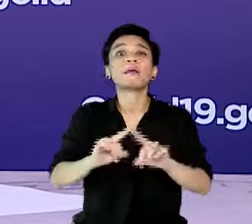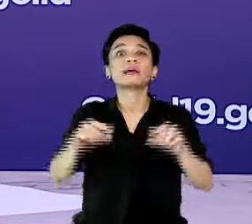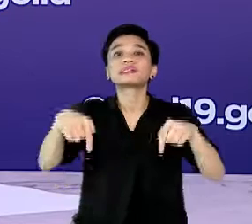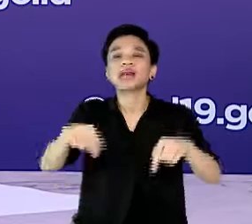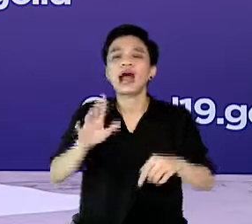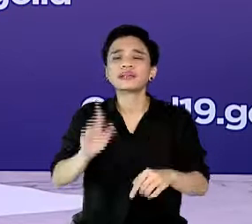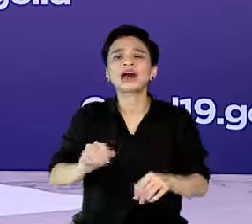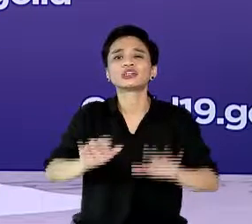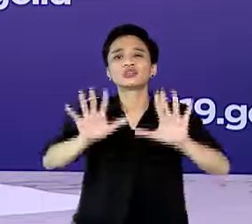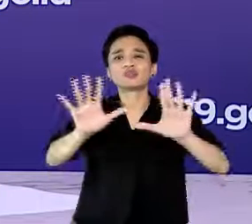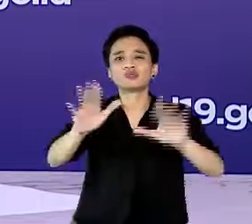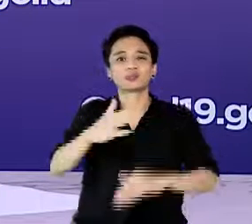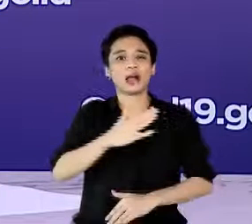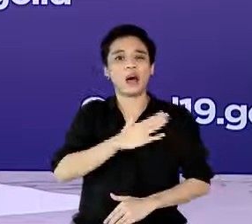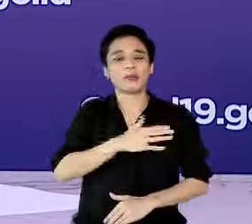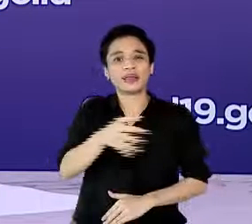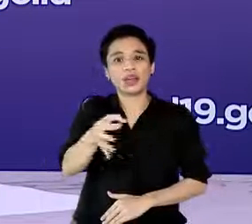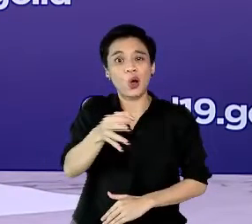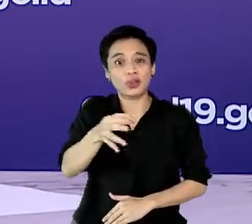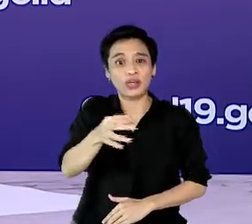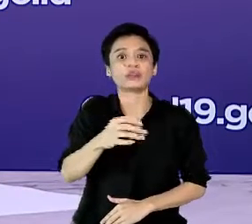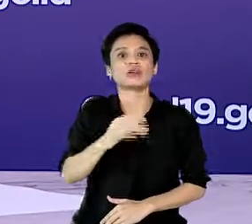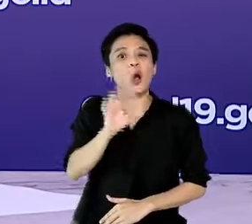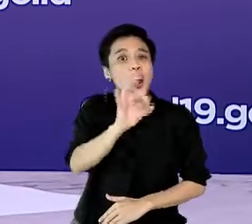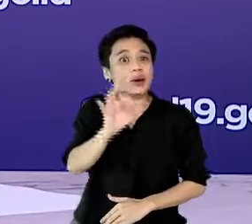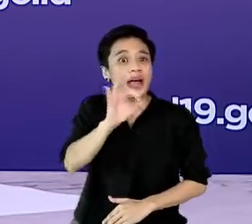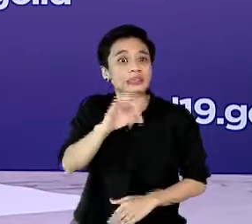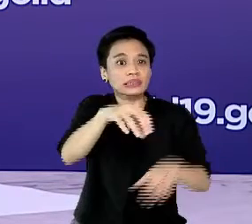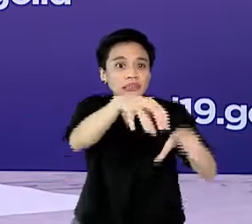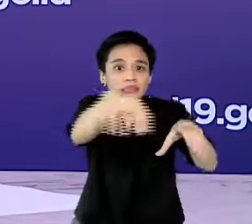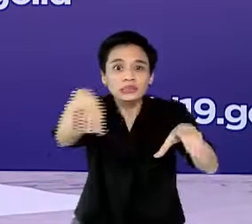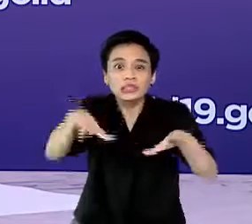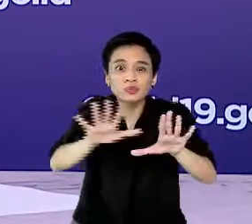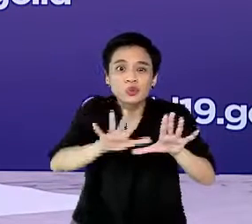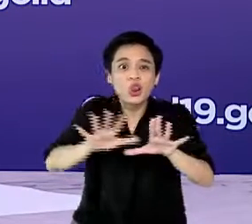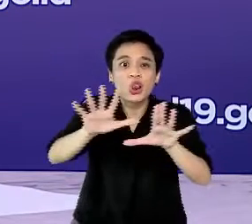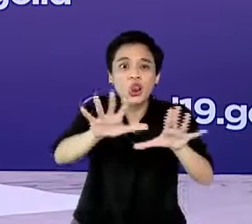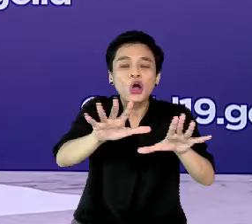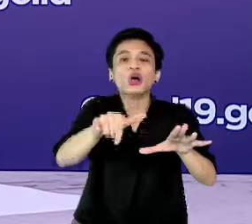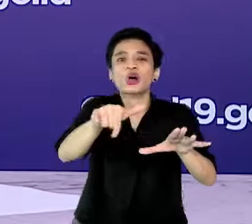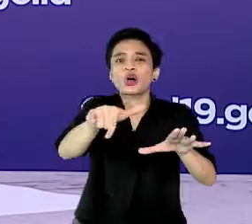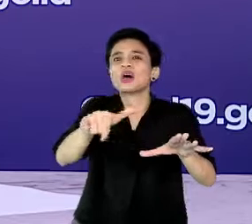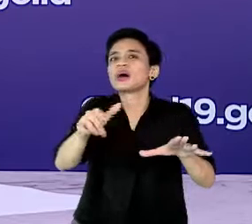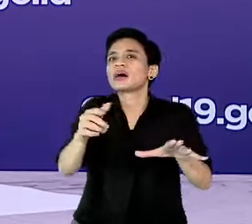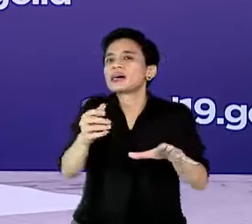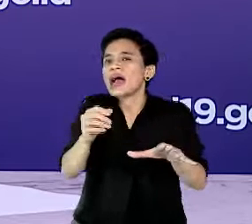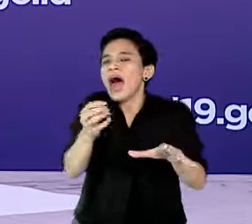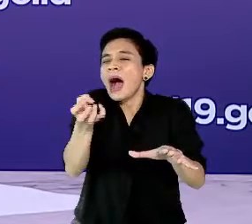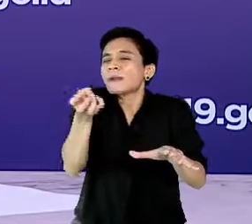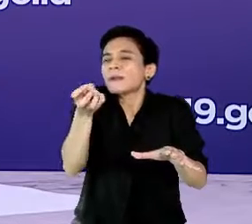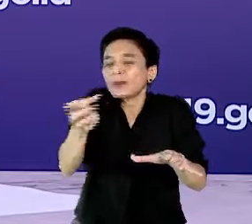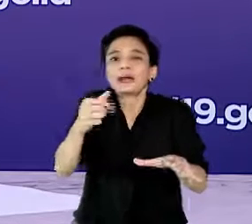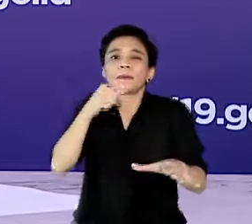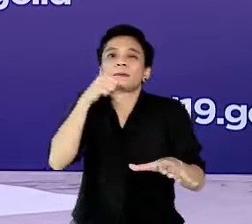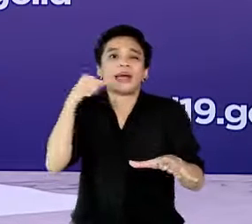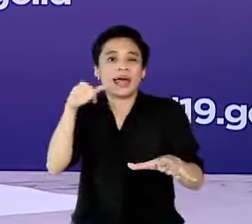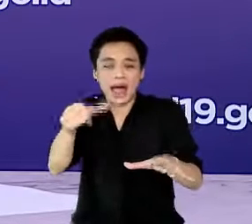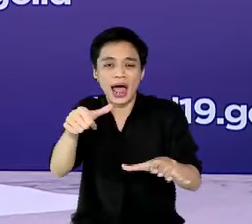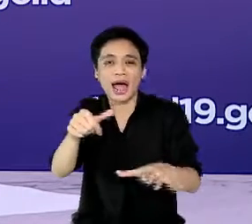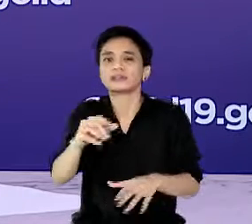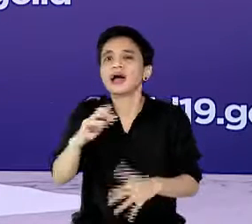10 kabupaten-kota di zona orange yang skornya hampir mendekati kabupaten-kota berzona merah